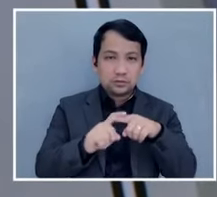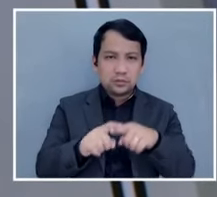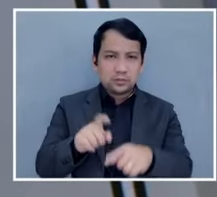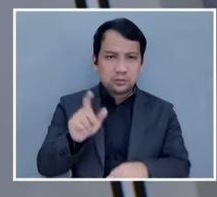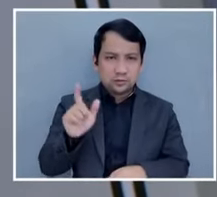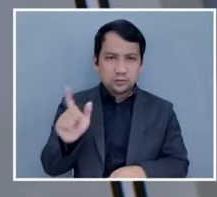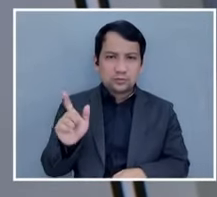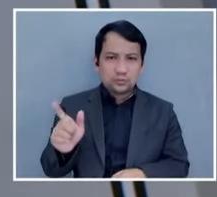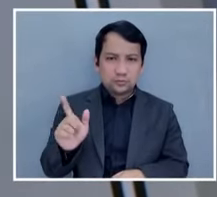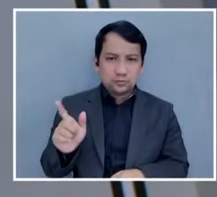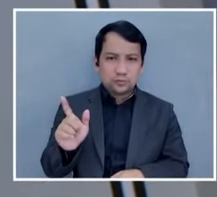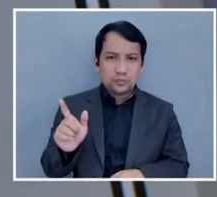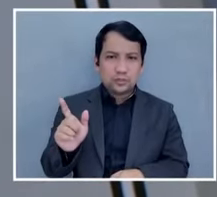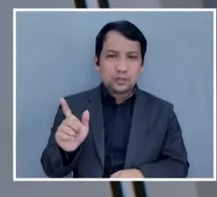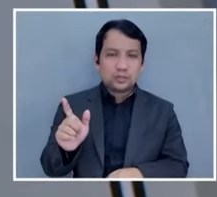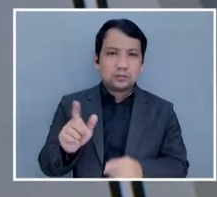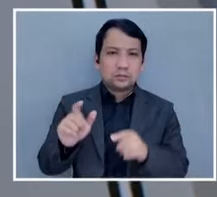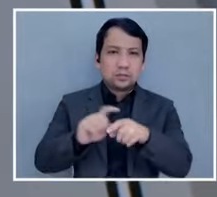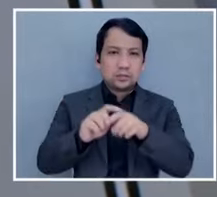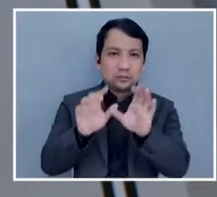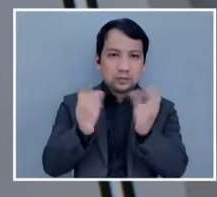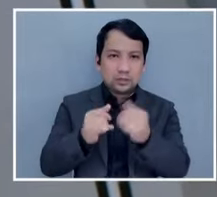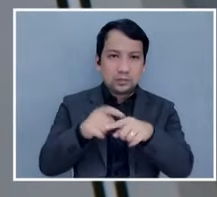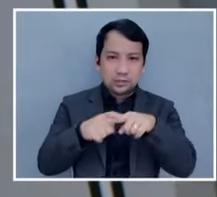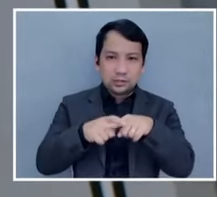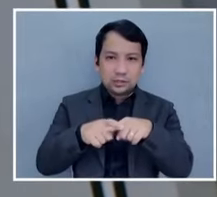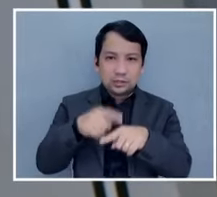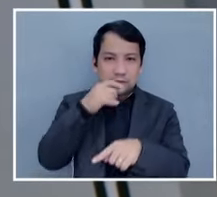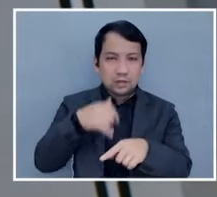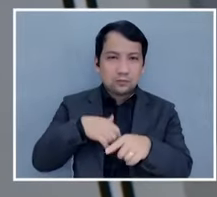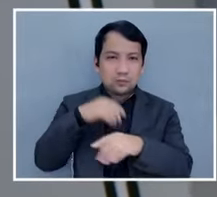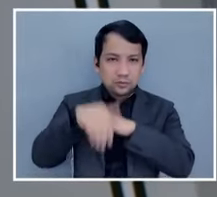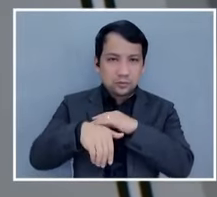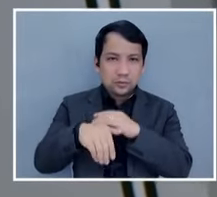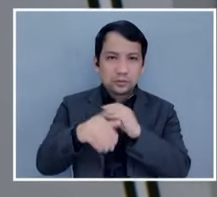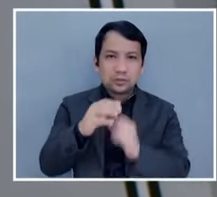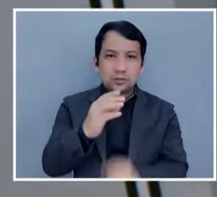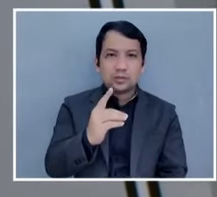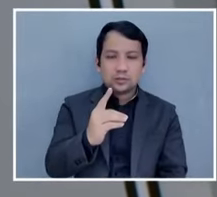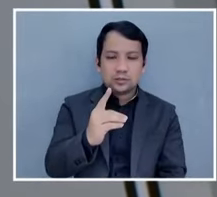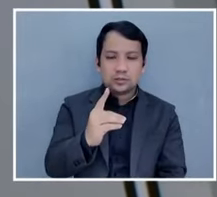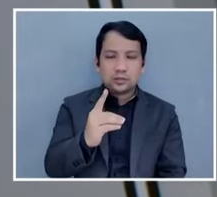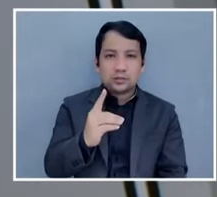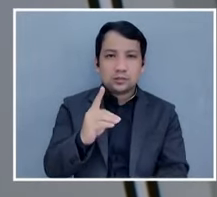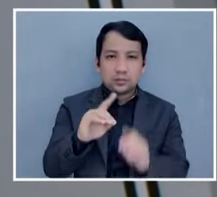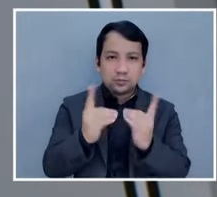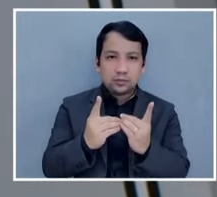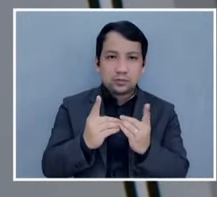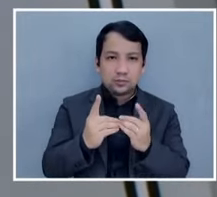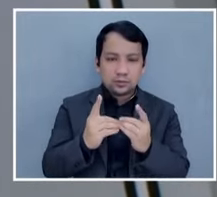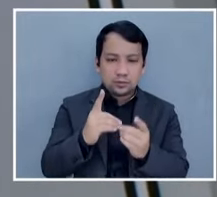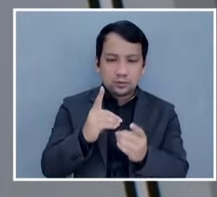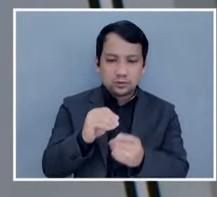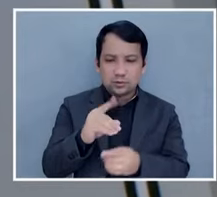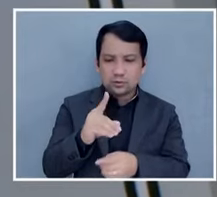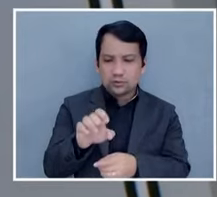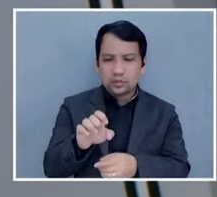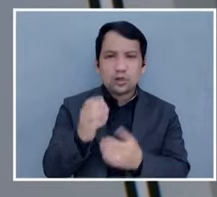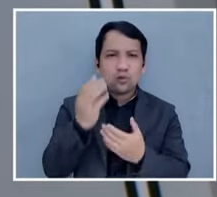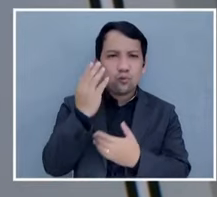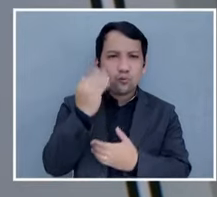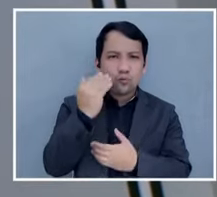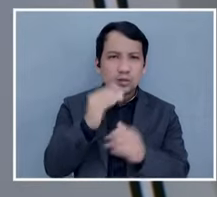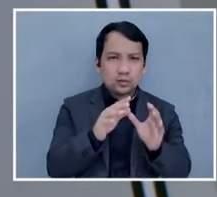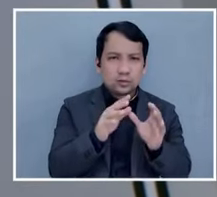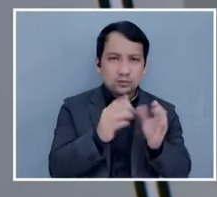planta na bumagsak kahapon. Iniimbisigahan na ng Department of Energy kung bakit sangkaterbang planta